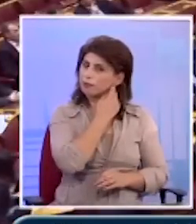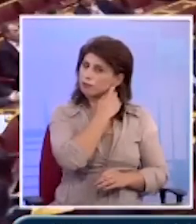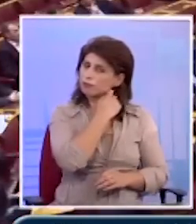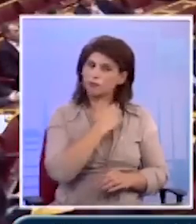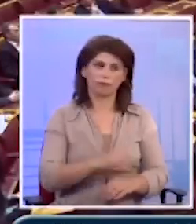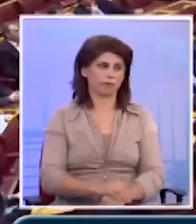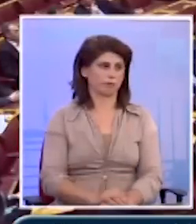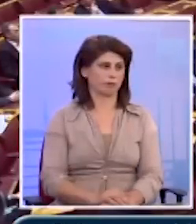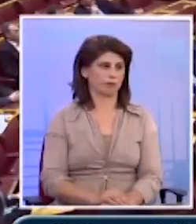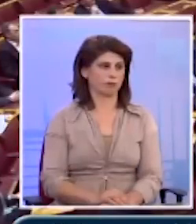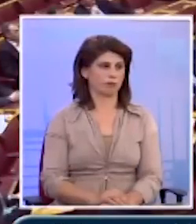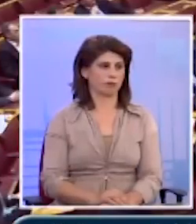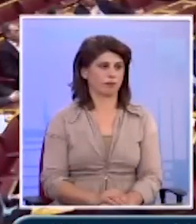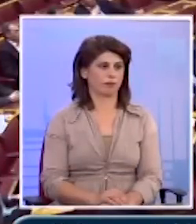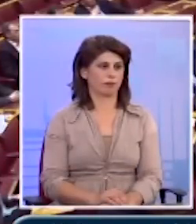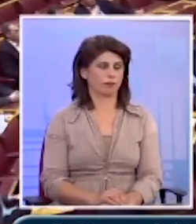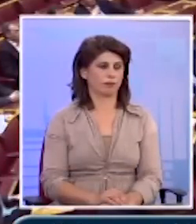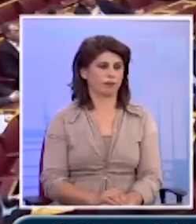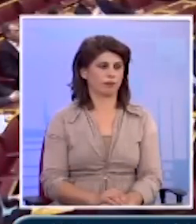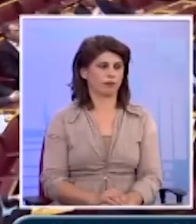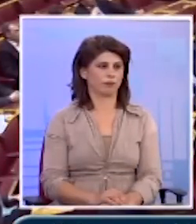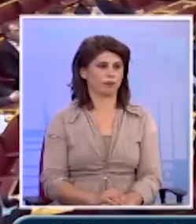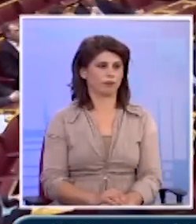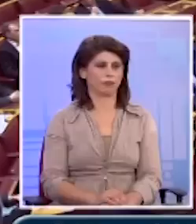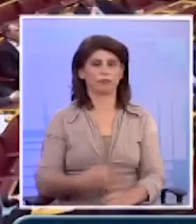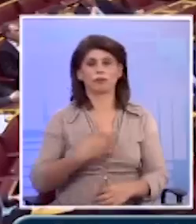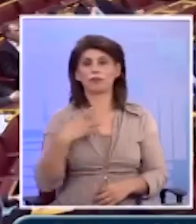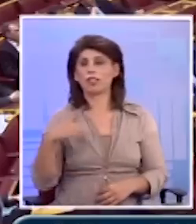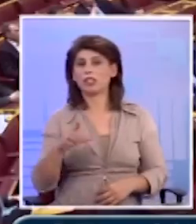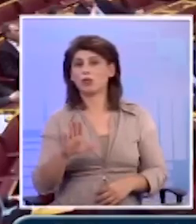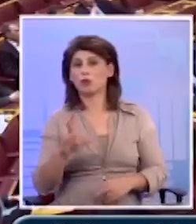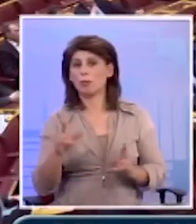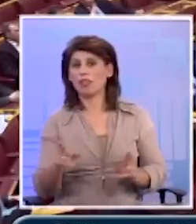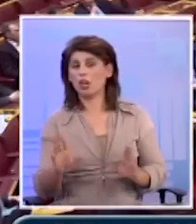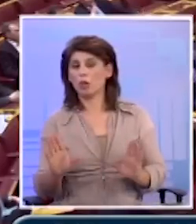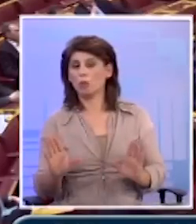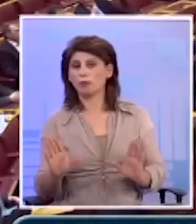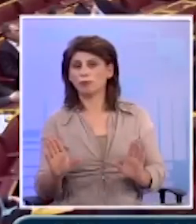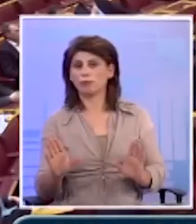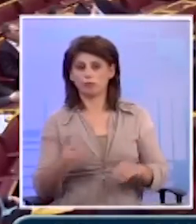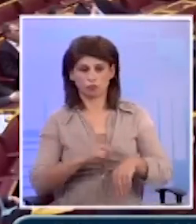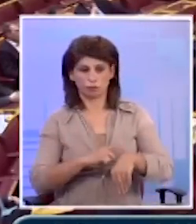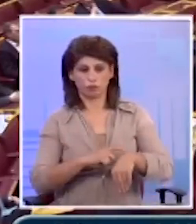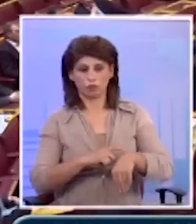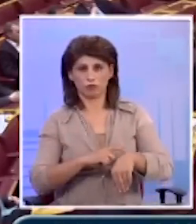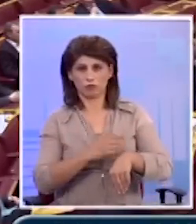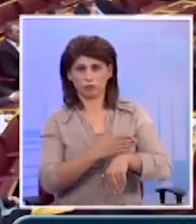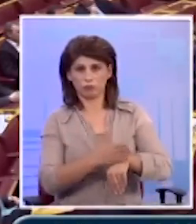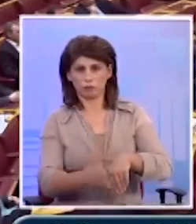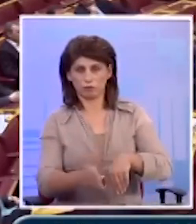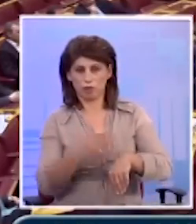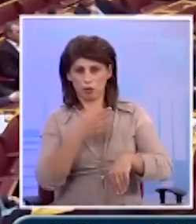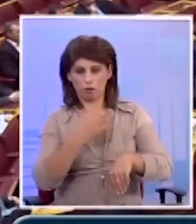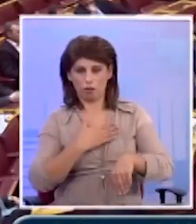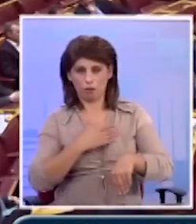Κύριε Τασούλα, επιτρέπετε? Επιτρέπετε, κύριε Τασούλα, επιτρέψτε μου. Ναι, αλλά εδώ ο χρόνος που καταναλώνετε είναι ο χρόνος